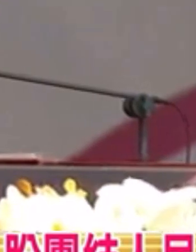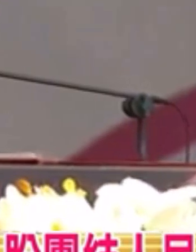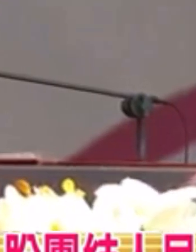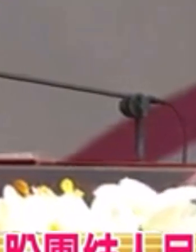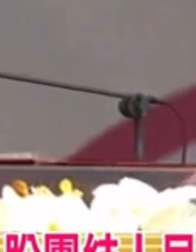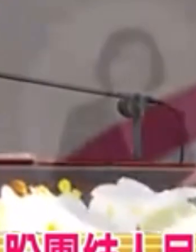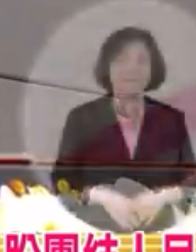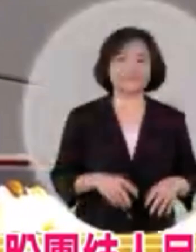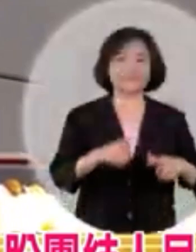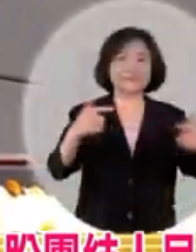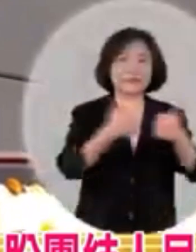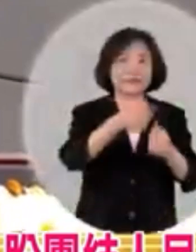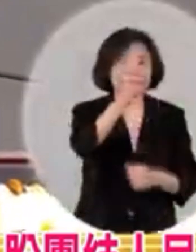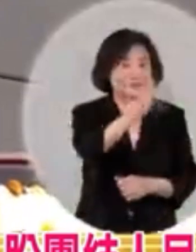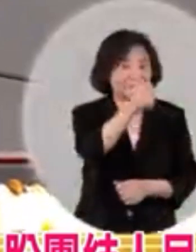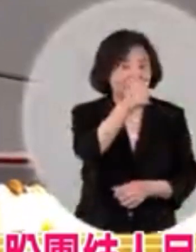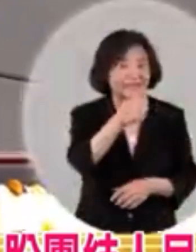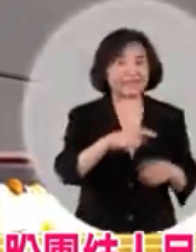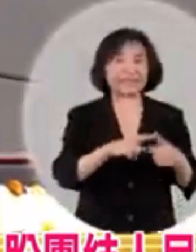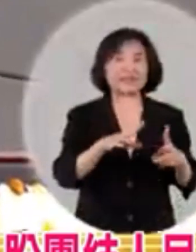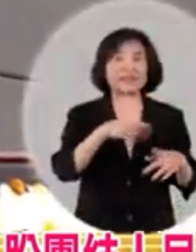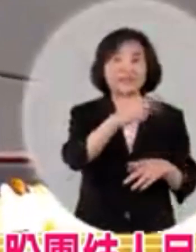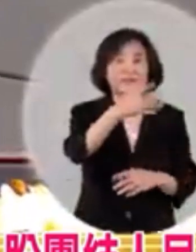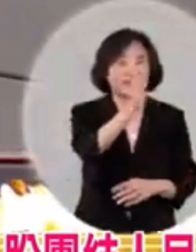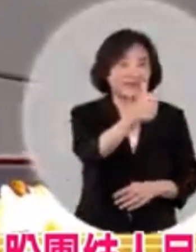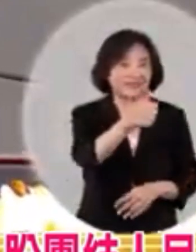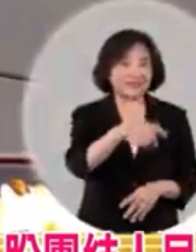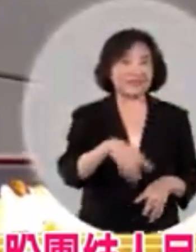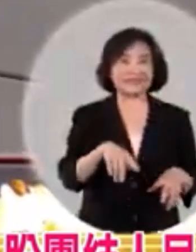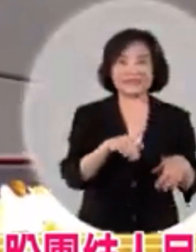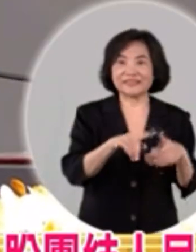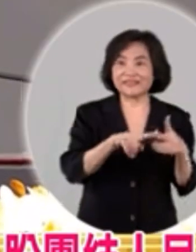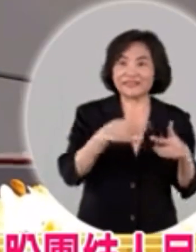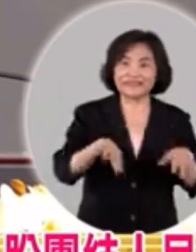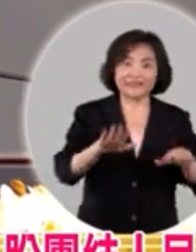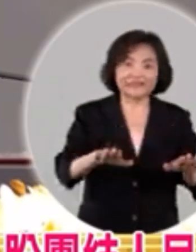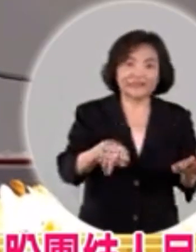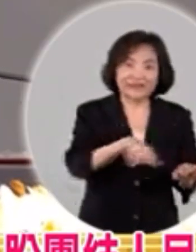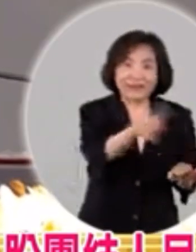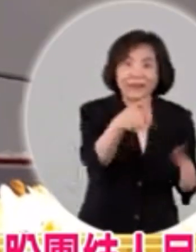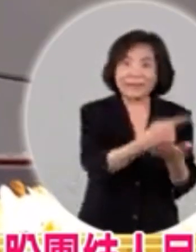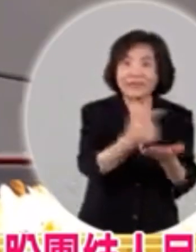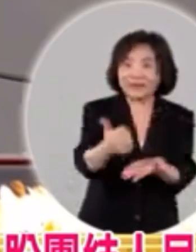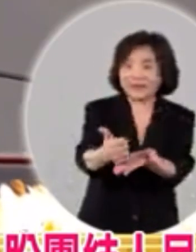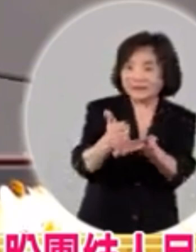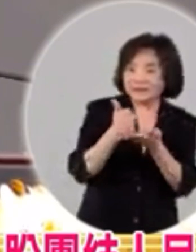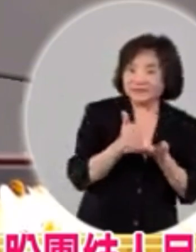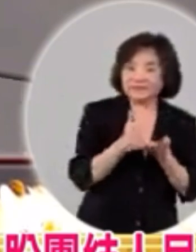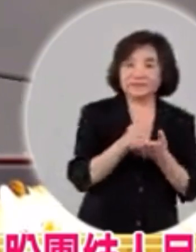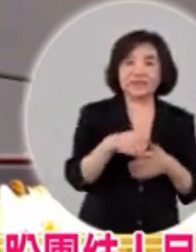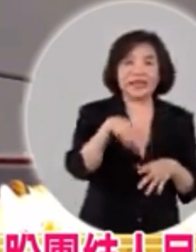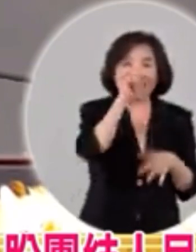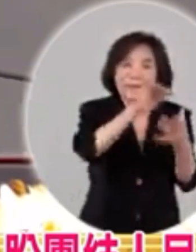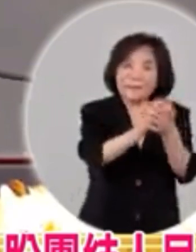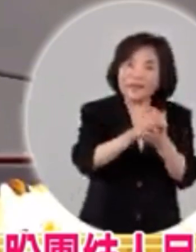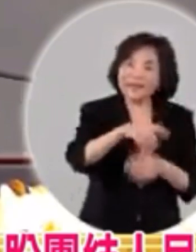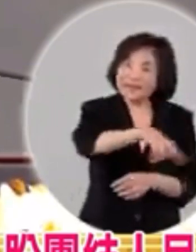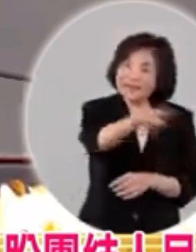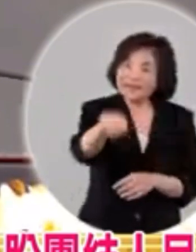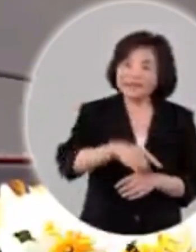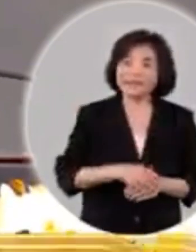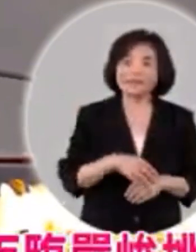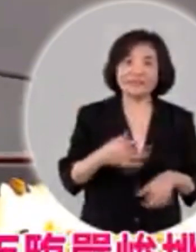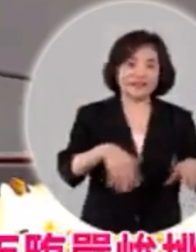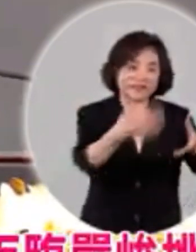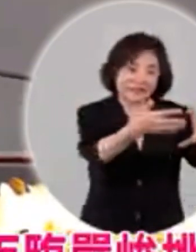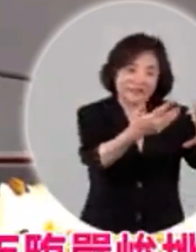大会主席游锡堃院长，现场的贵宾、好朋友，收看电